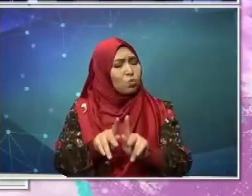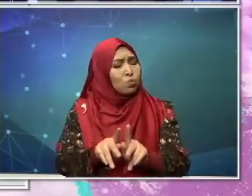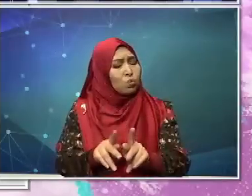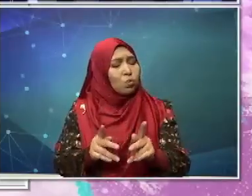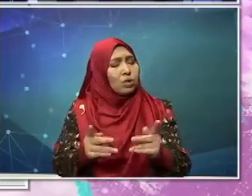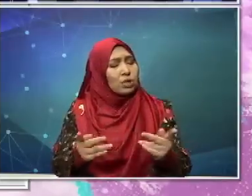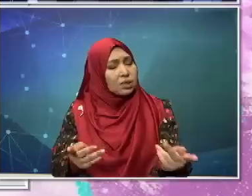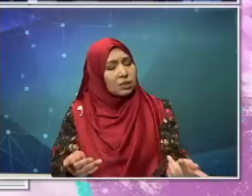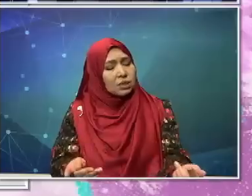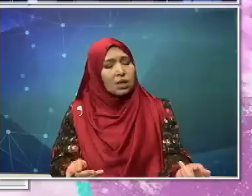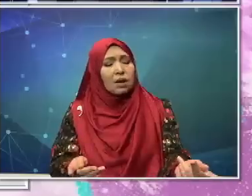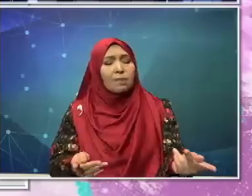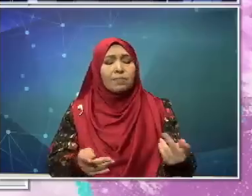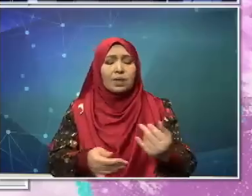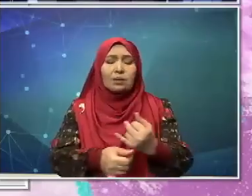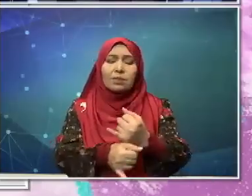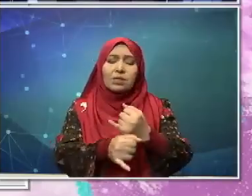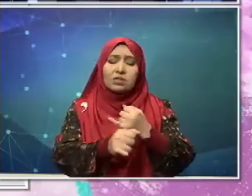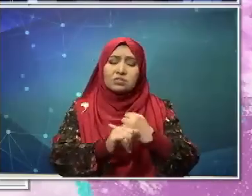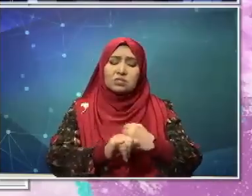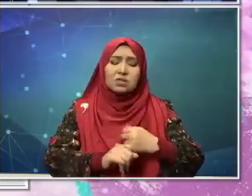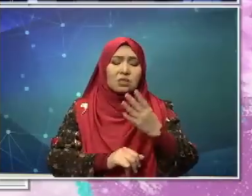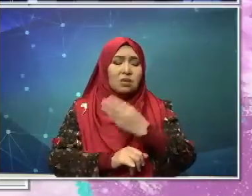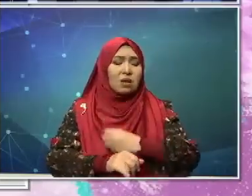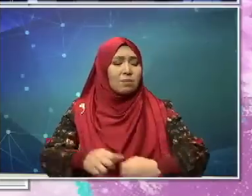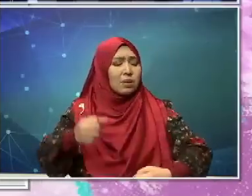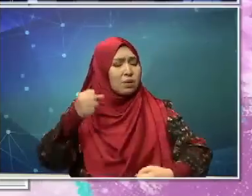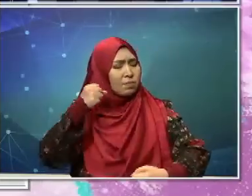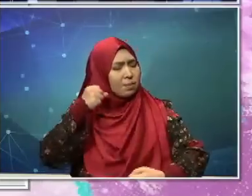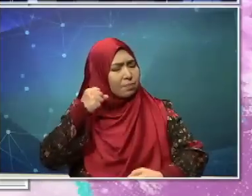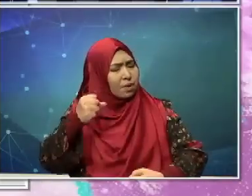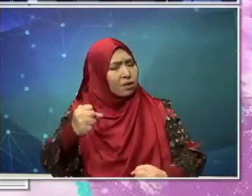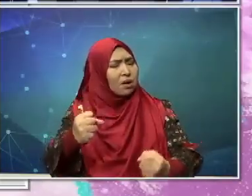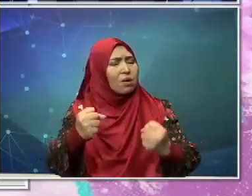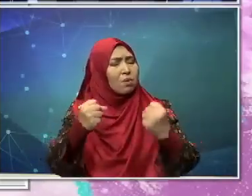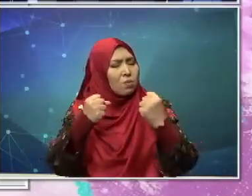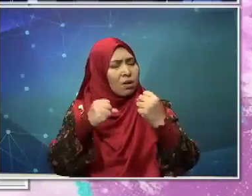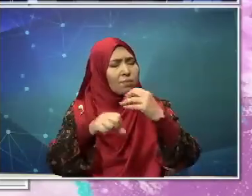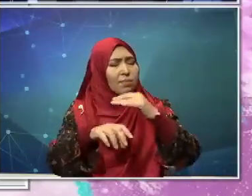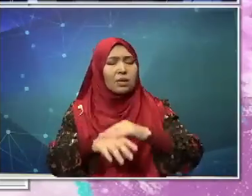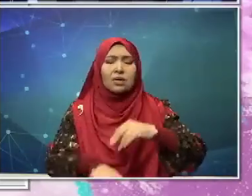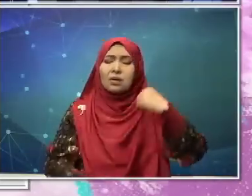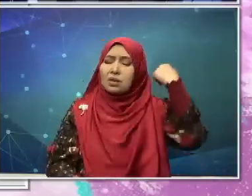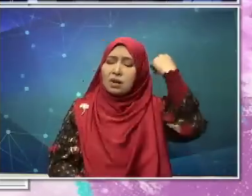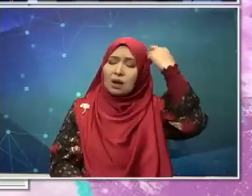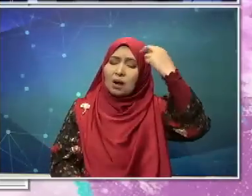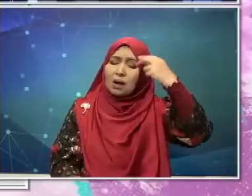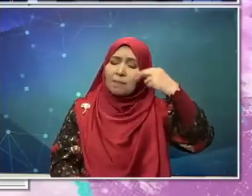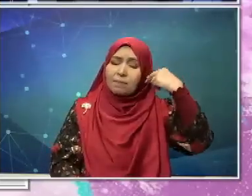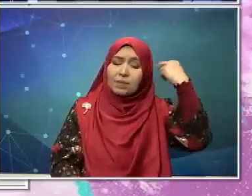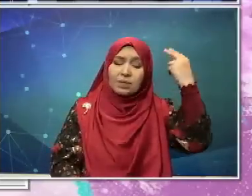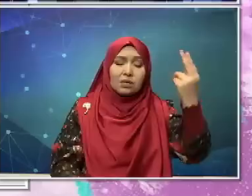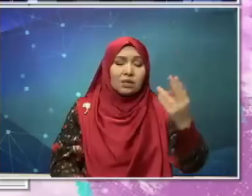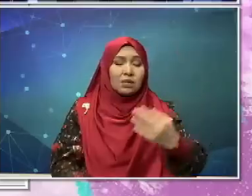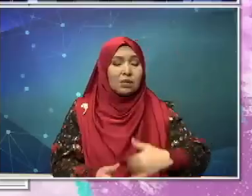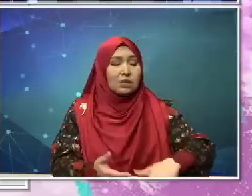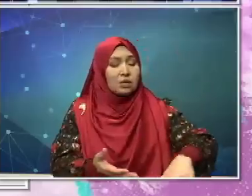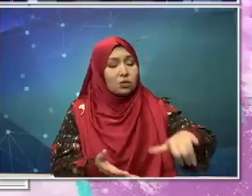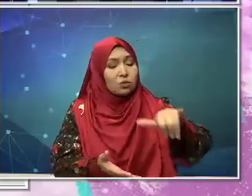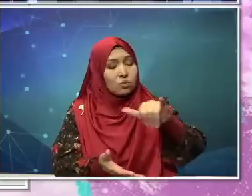bingung Kyle wabihi musyrik